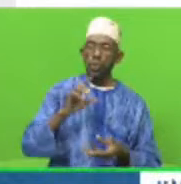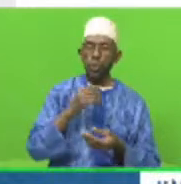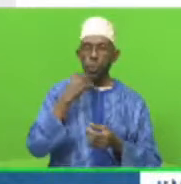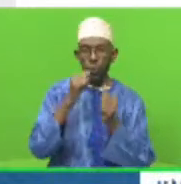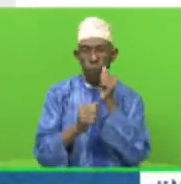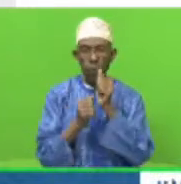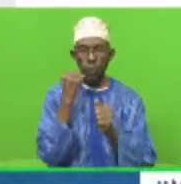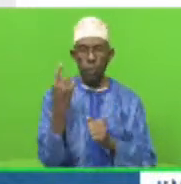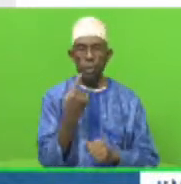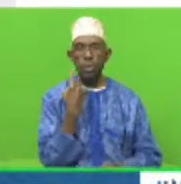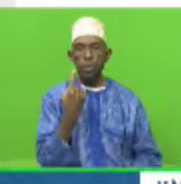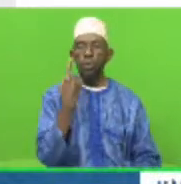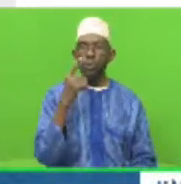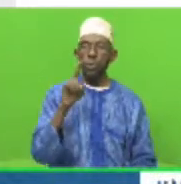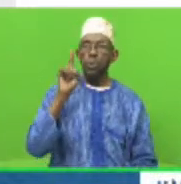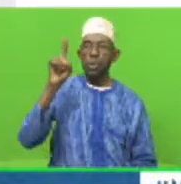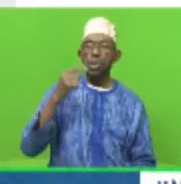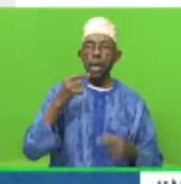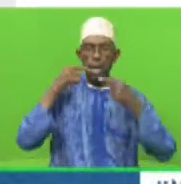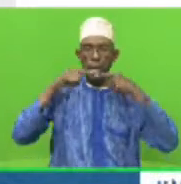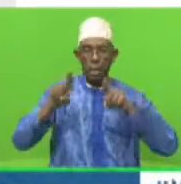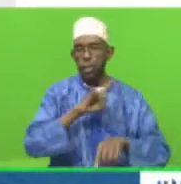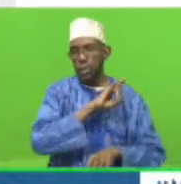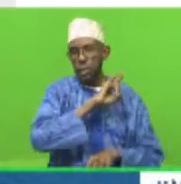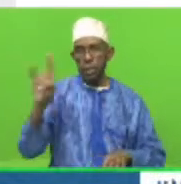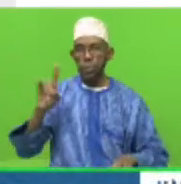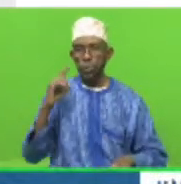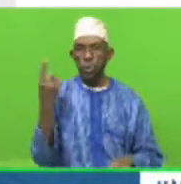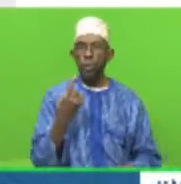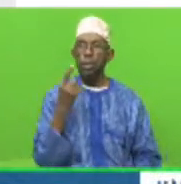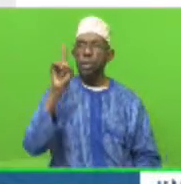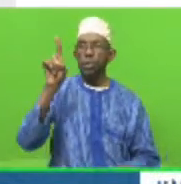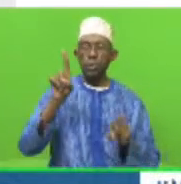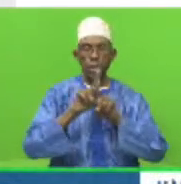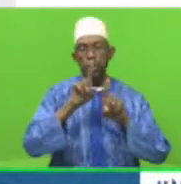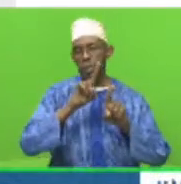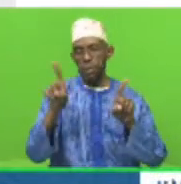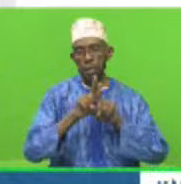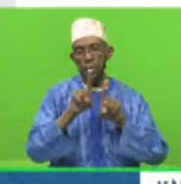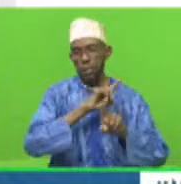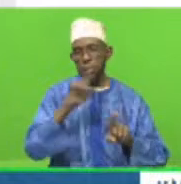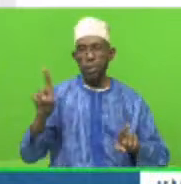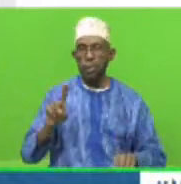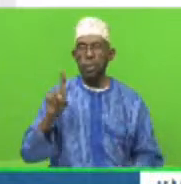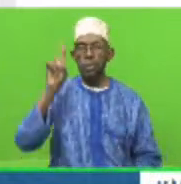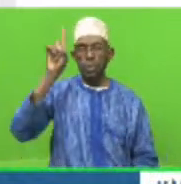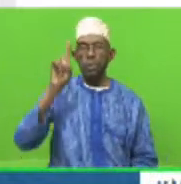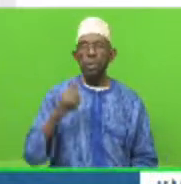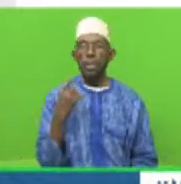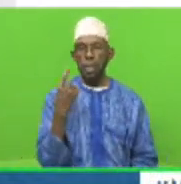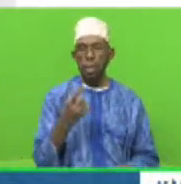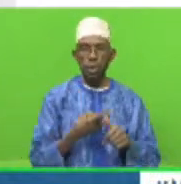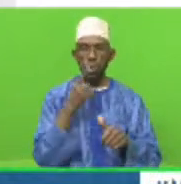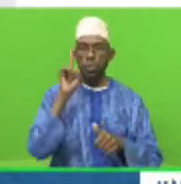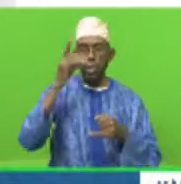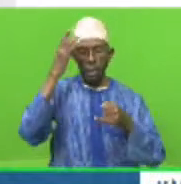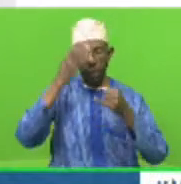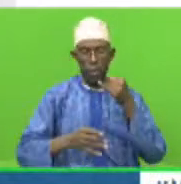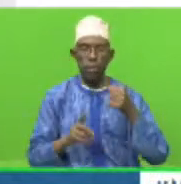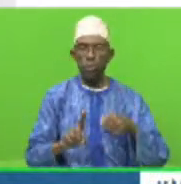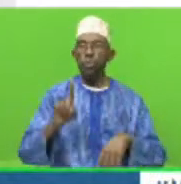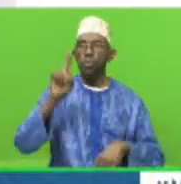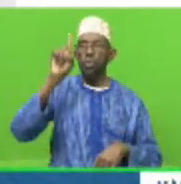يحصيها إلا هو، وأشهد أن لا إله إلا الله وحده لا شريك له، إله الأولين